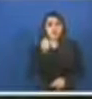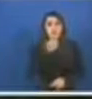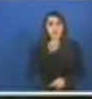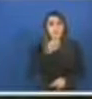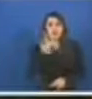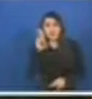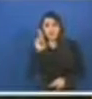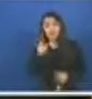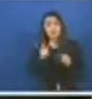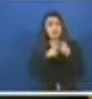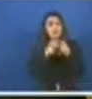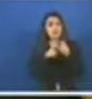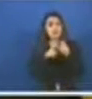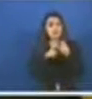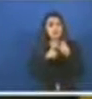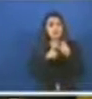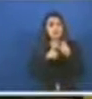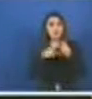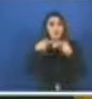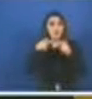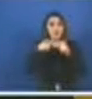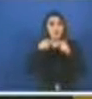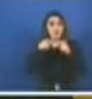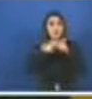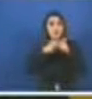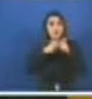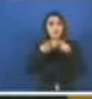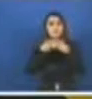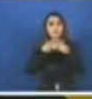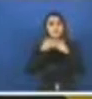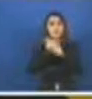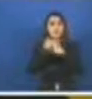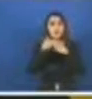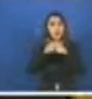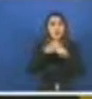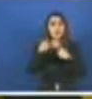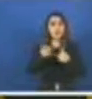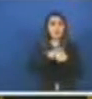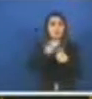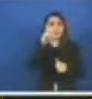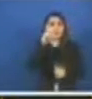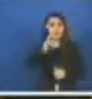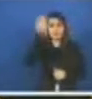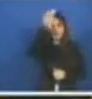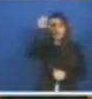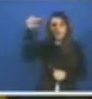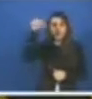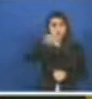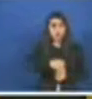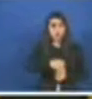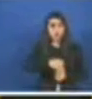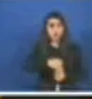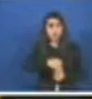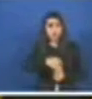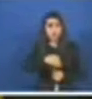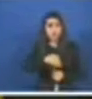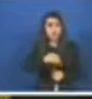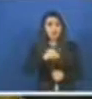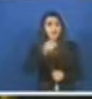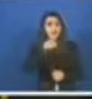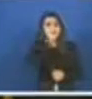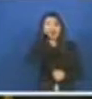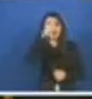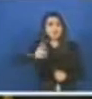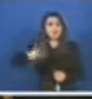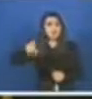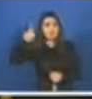26-27 Şubat'ta Peşmerge Başı Barzani önce İstanbul'a gelerek Mabeyn Köşkü'nde Cumhurbaşkanı